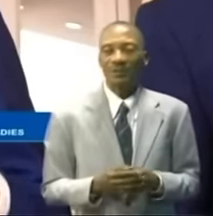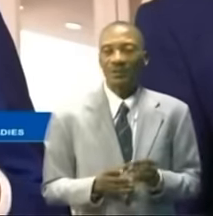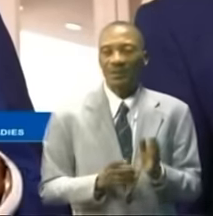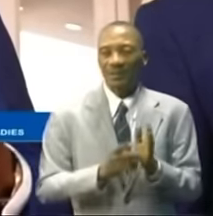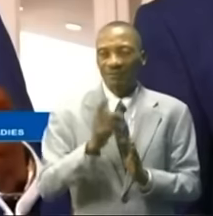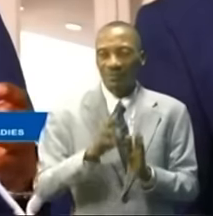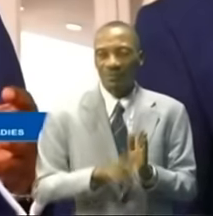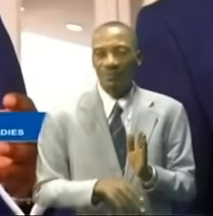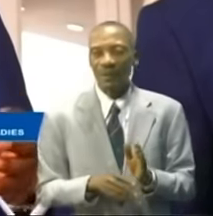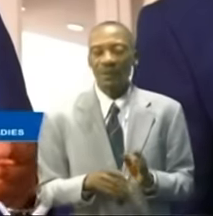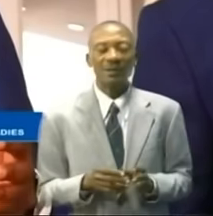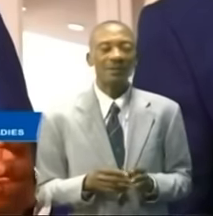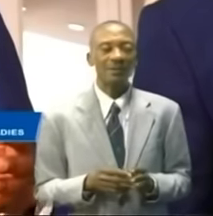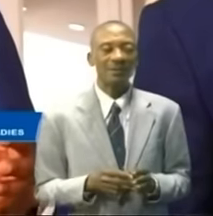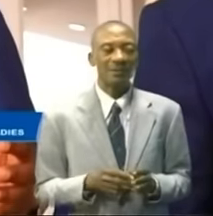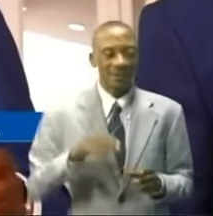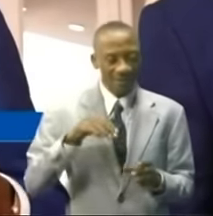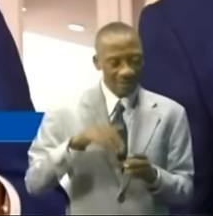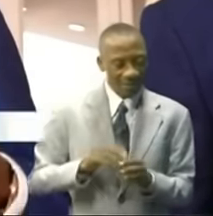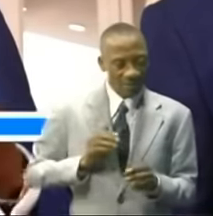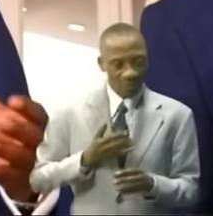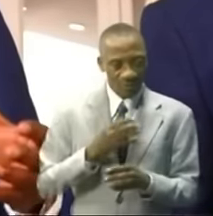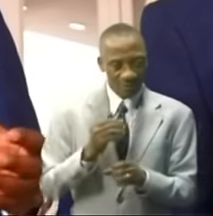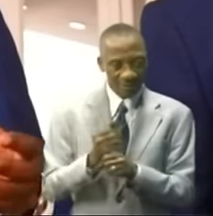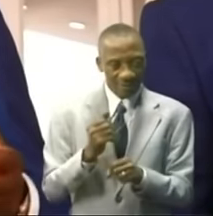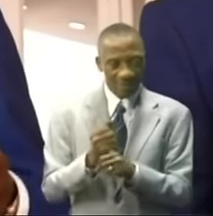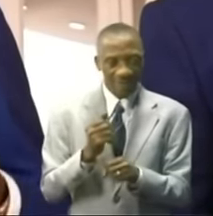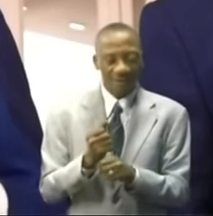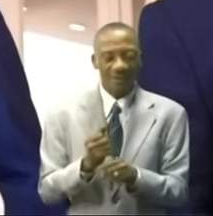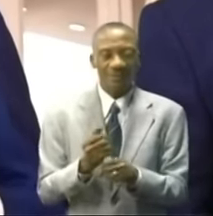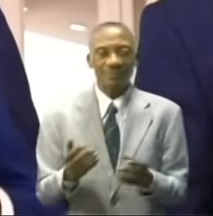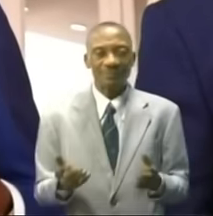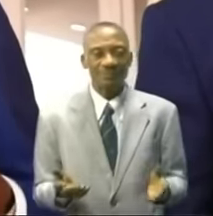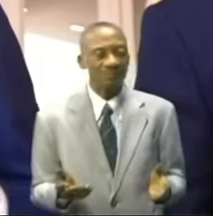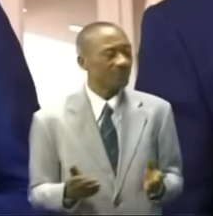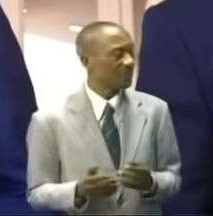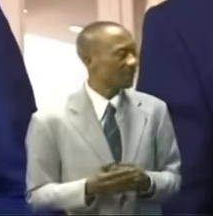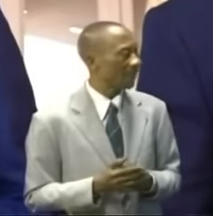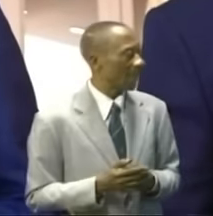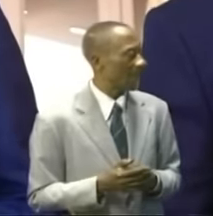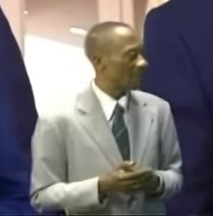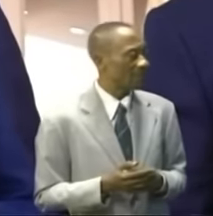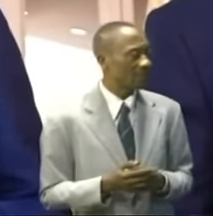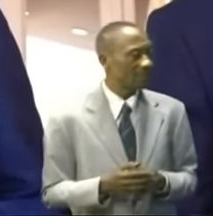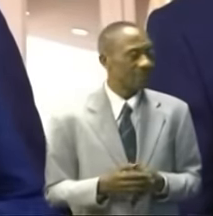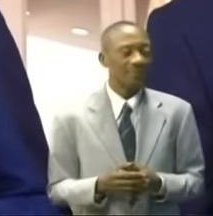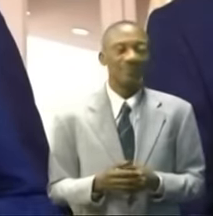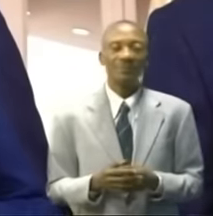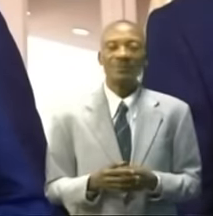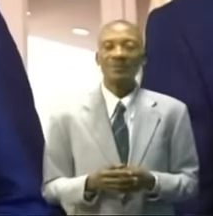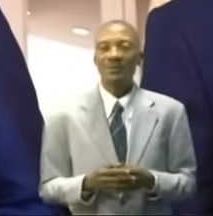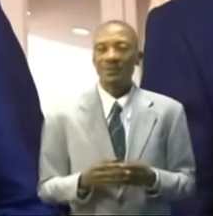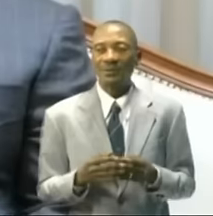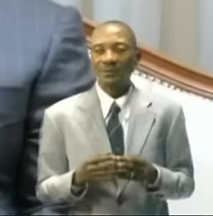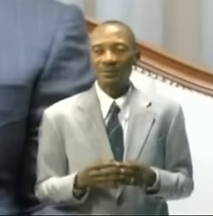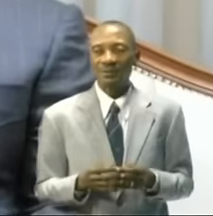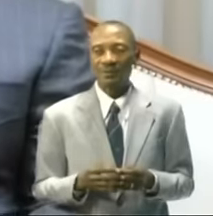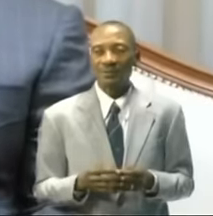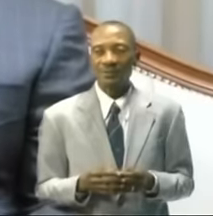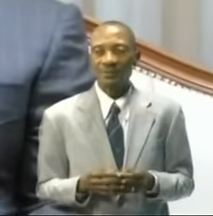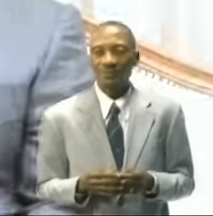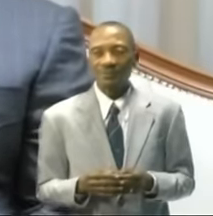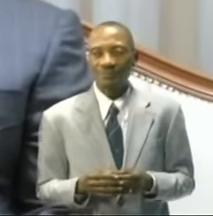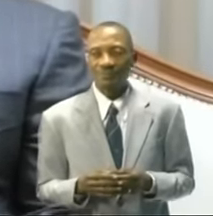que les vaccins restent disponibles pour toute personne qui entrerait dans une catégorie autre par rapport au futur. Le